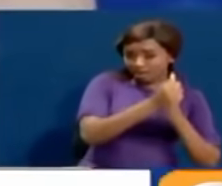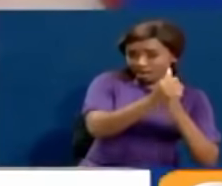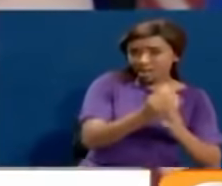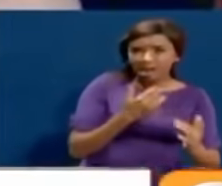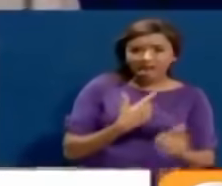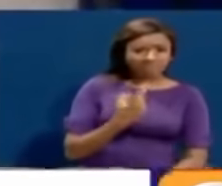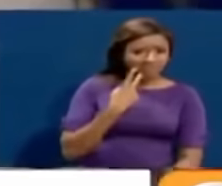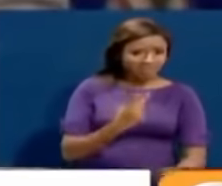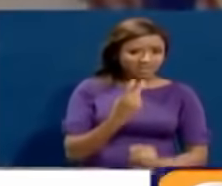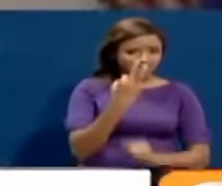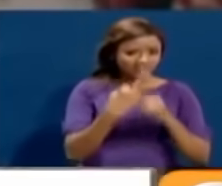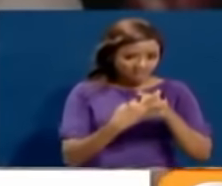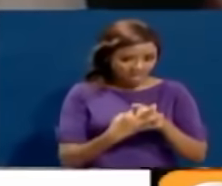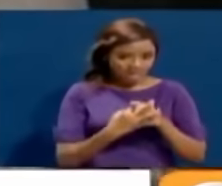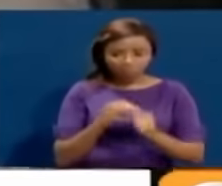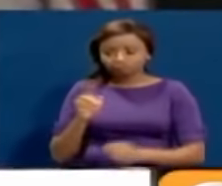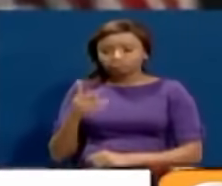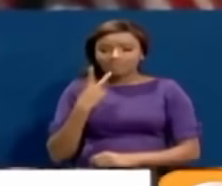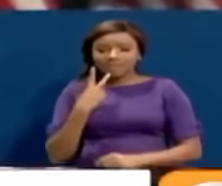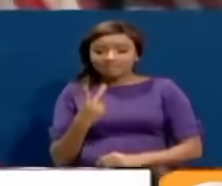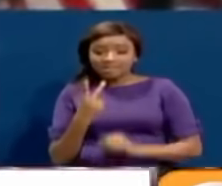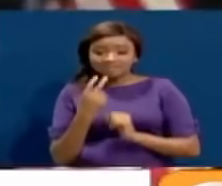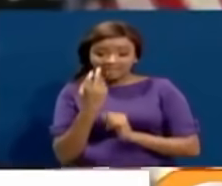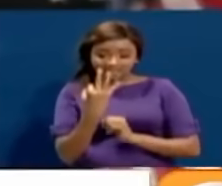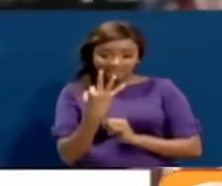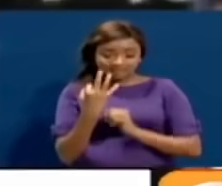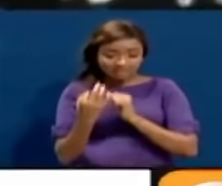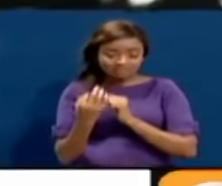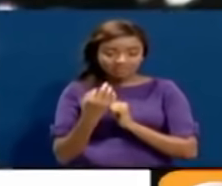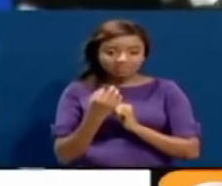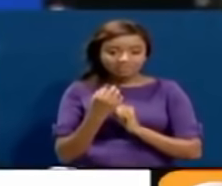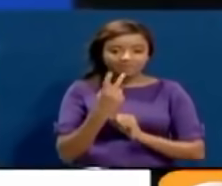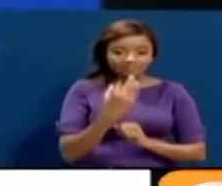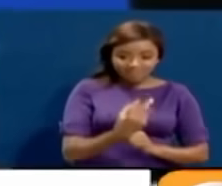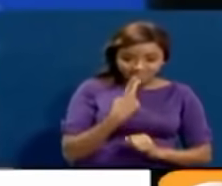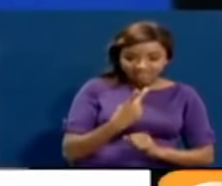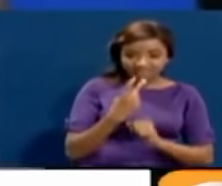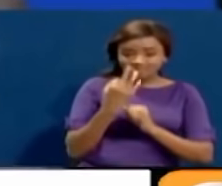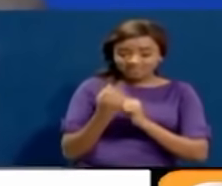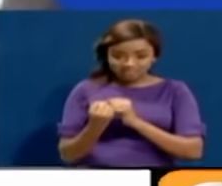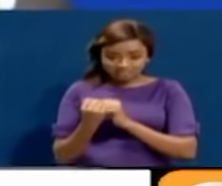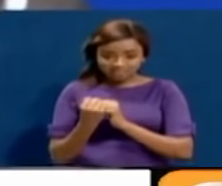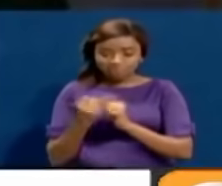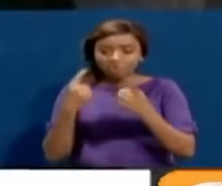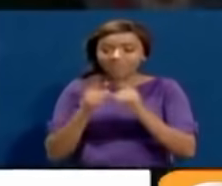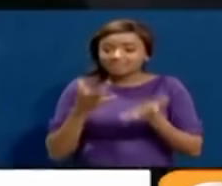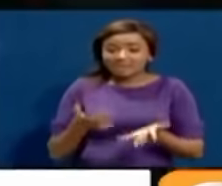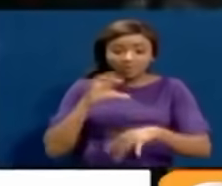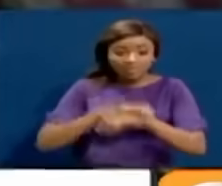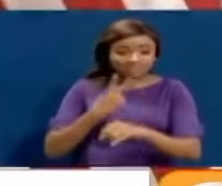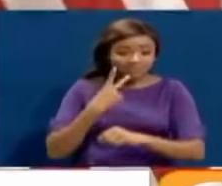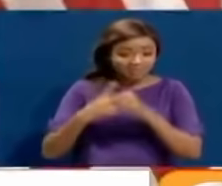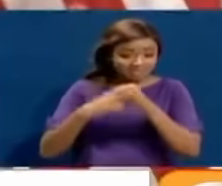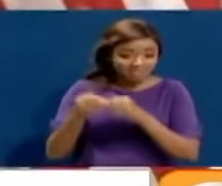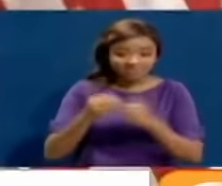kura 238 kati ya 538, hakuna ambaye amefikisha idadi ya 270 kufikia sasa.